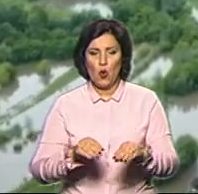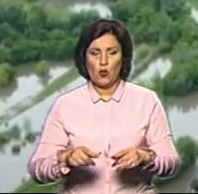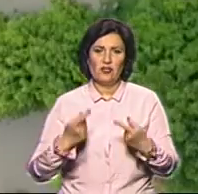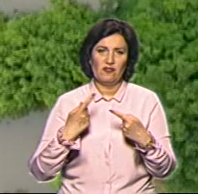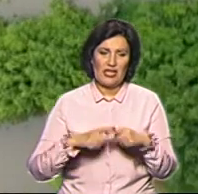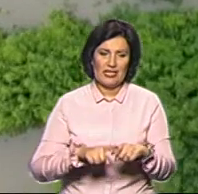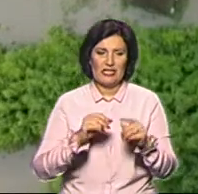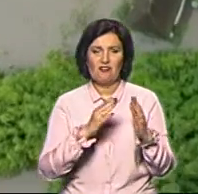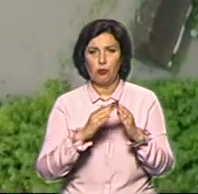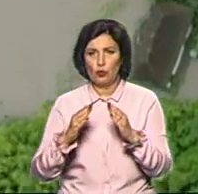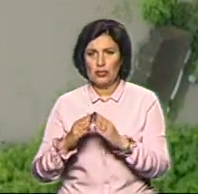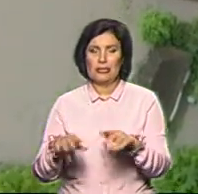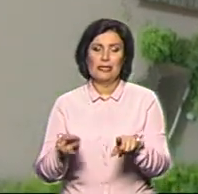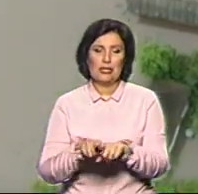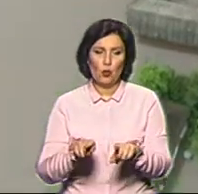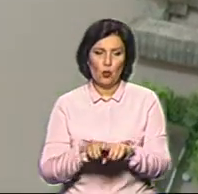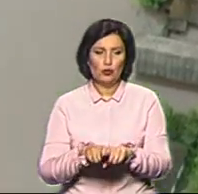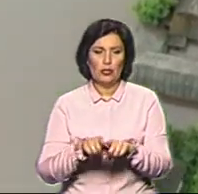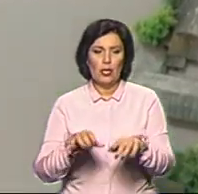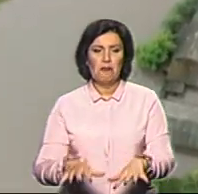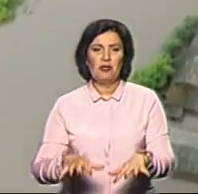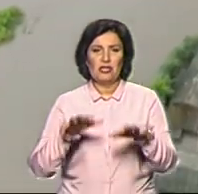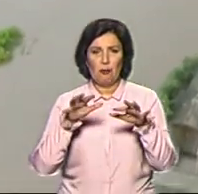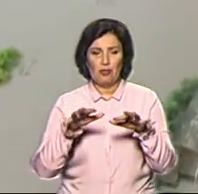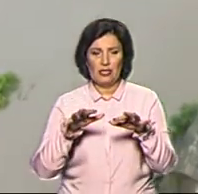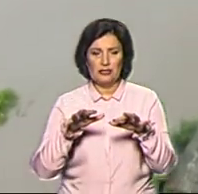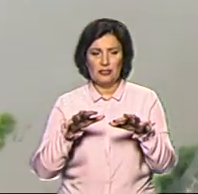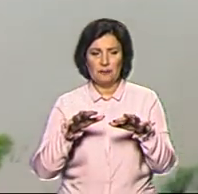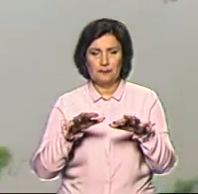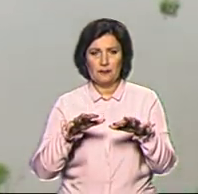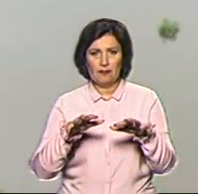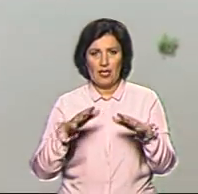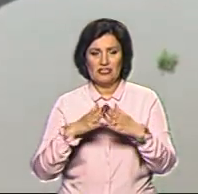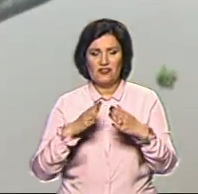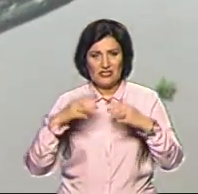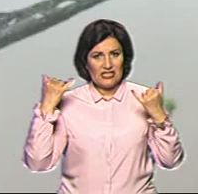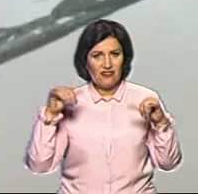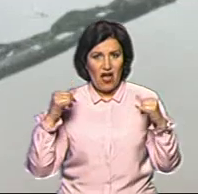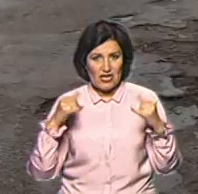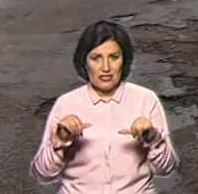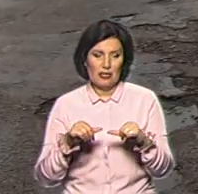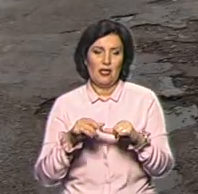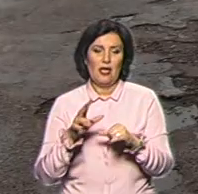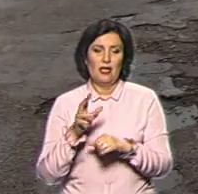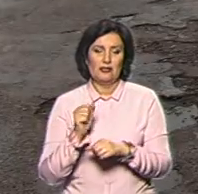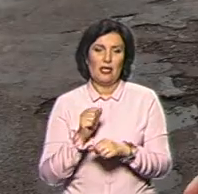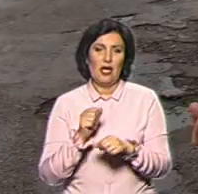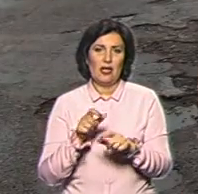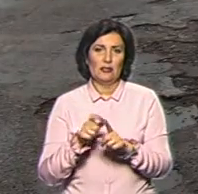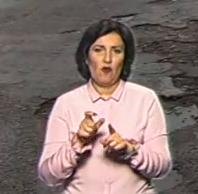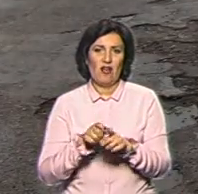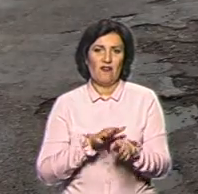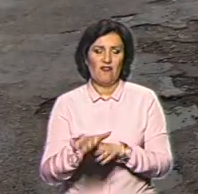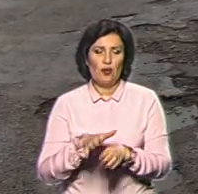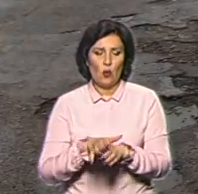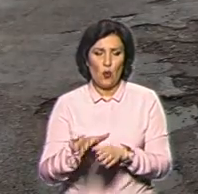техніки у будинках також і потопилися свійські тварини. За словами виконуючої обов'язків